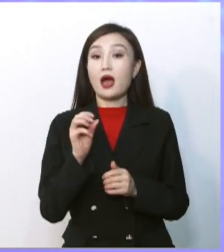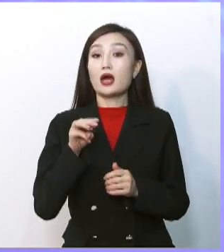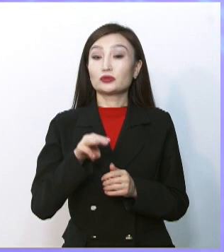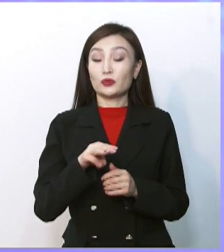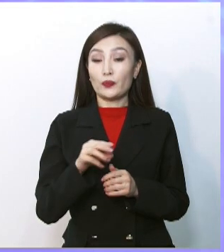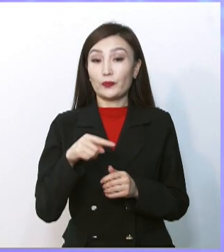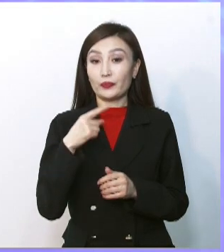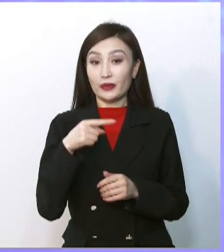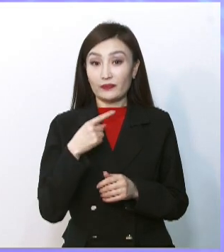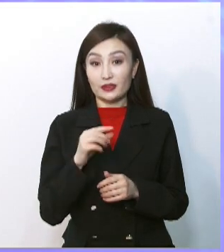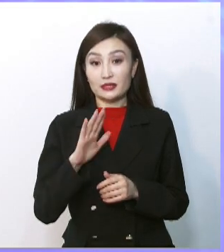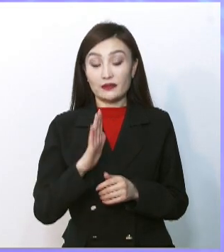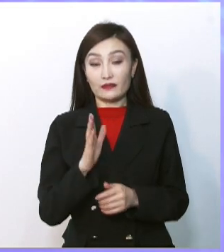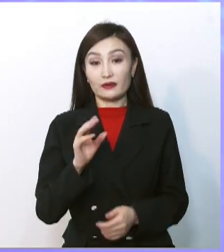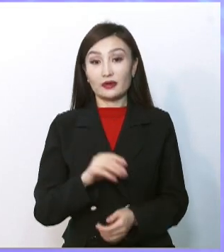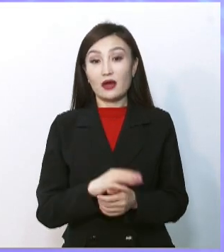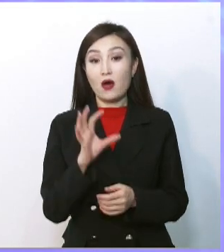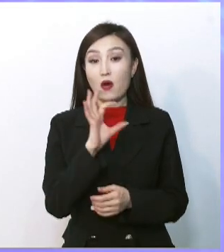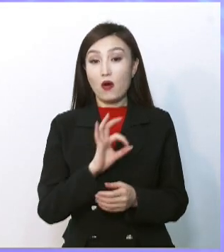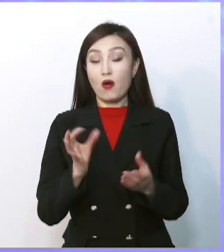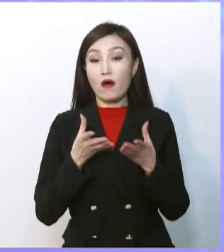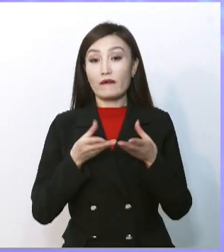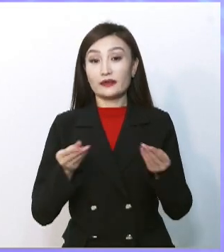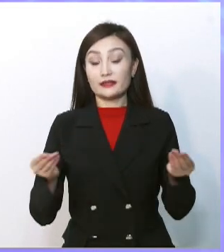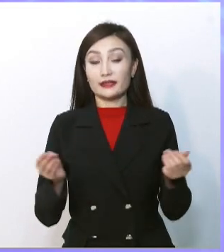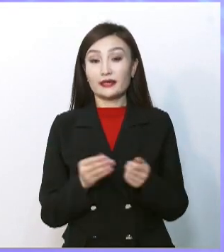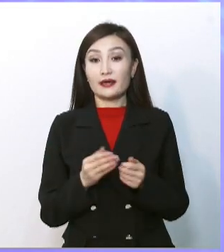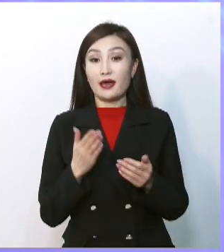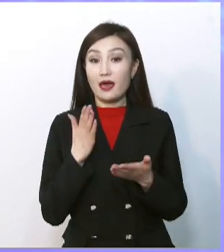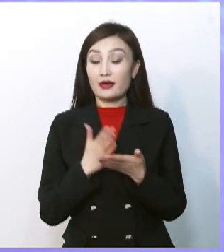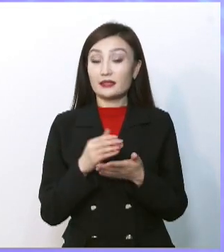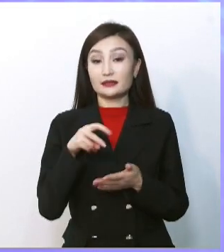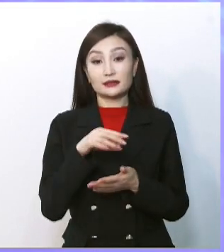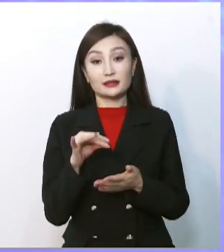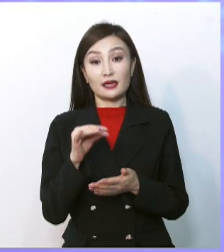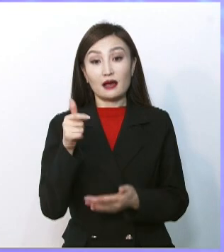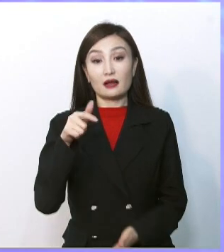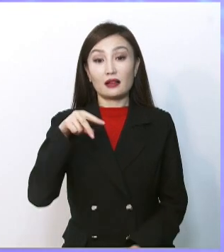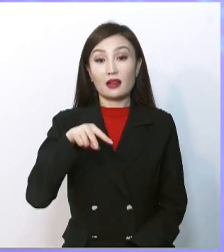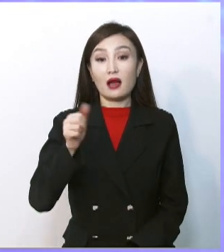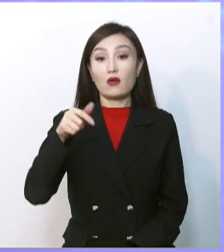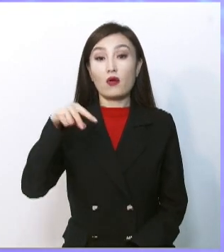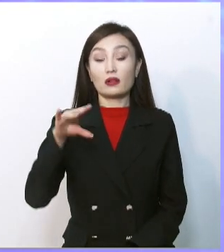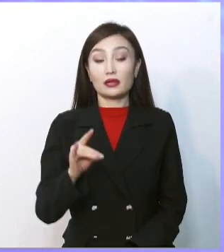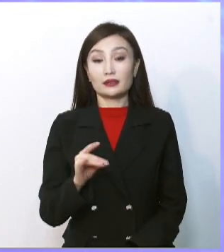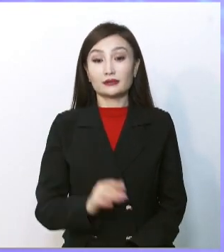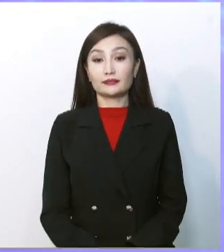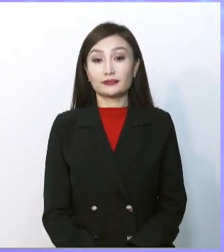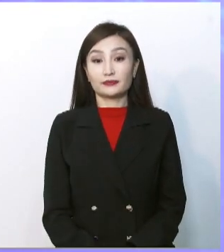речь в тексте? О весне. Есть ли в тексте глаголы? Назовите их.